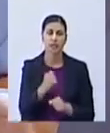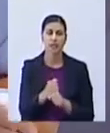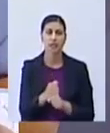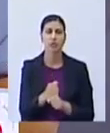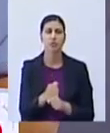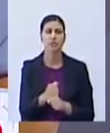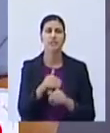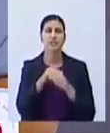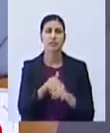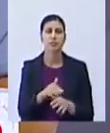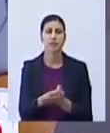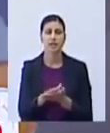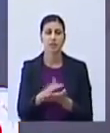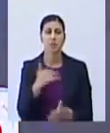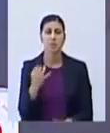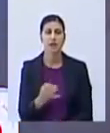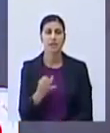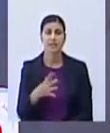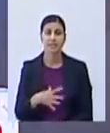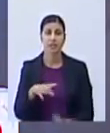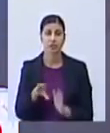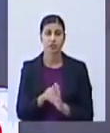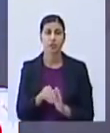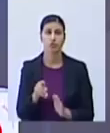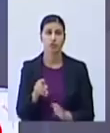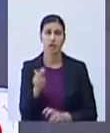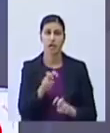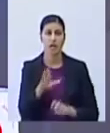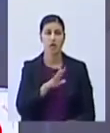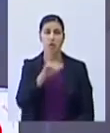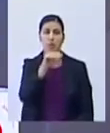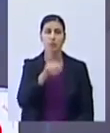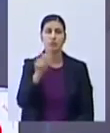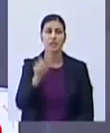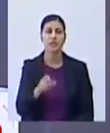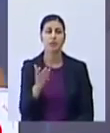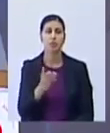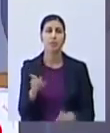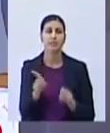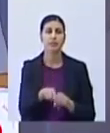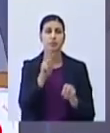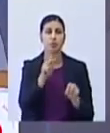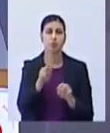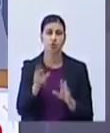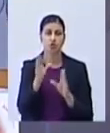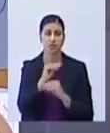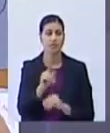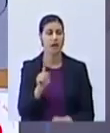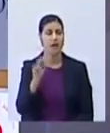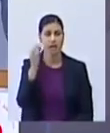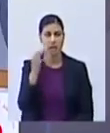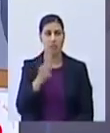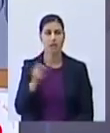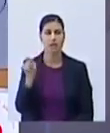რო საცობები გაიწმინდოს. ახლა მაინტერესებს საქართველოსი დაუჯეროთ არ მოიძებნება პროფესიონალი ადამიანი, რომელიც ამის მონიტორინგს შეძლებს და არა